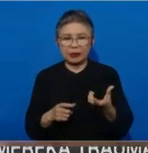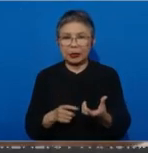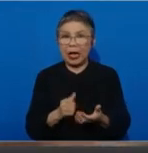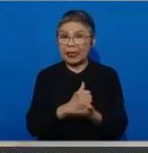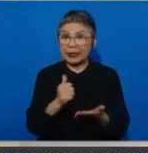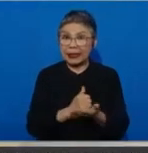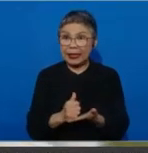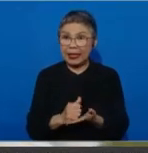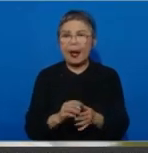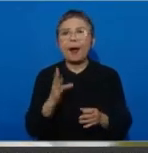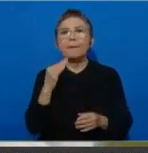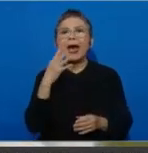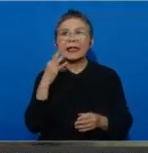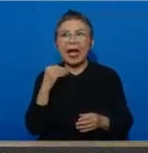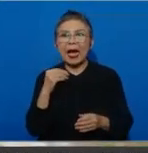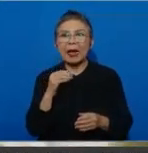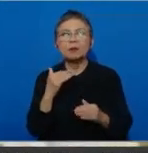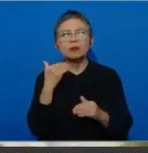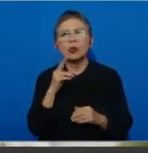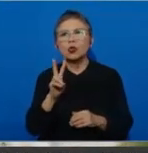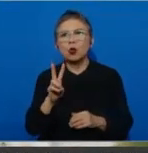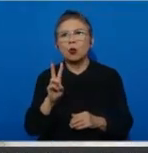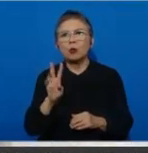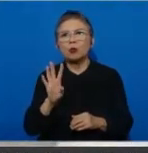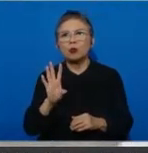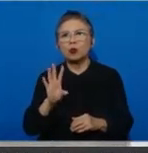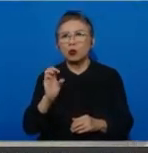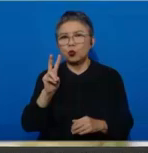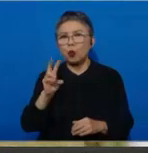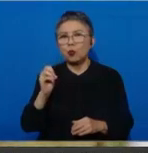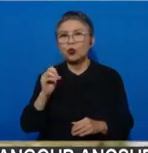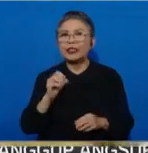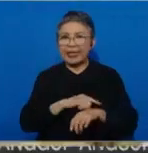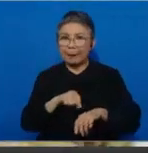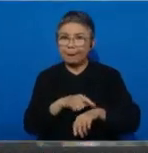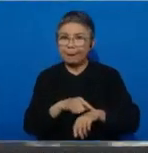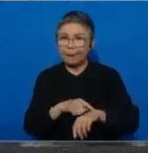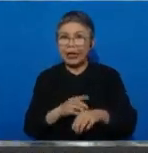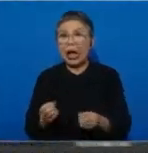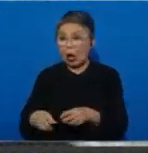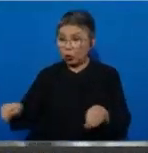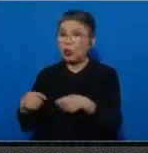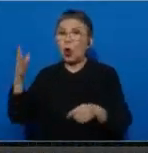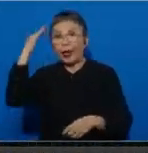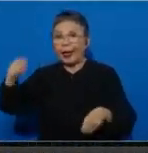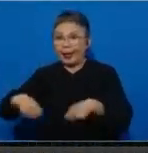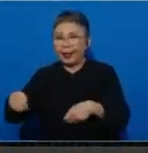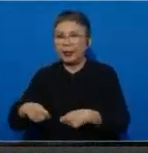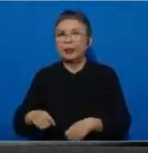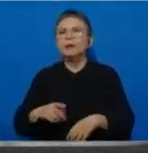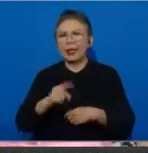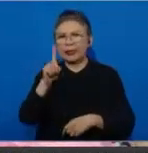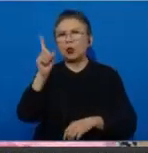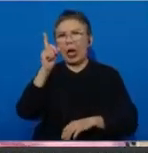original atau basah yang bisa bertahan hingga 20 jam bila disimpan dalam kulkas dan varian goreng yang bisa tahan hingga 24